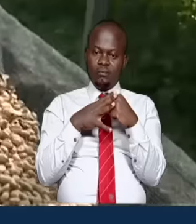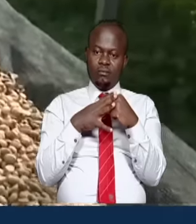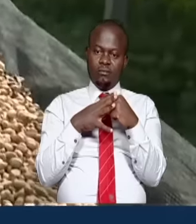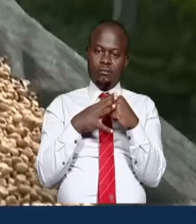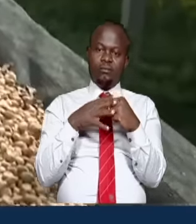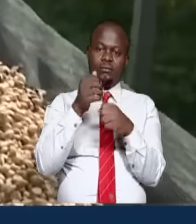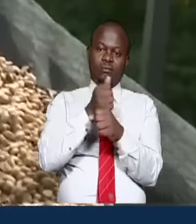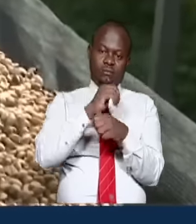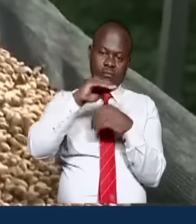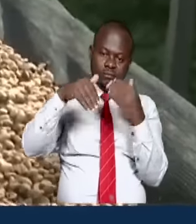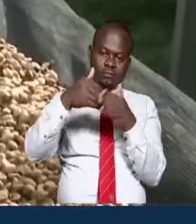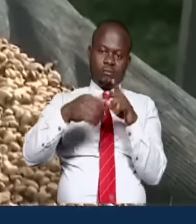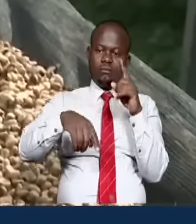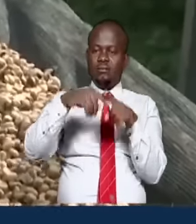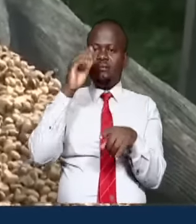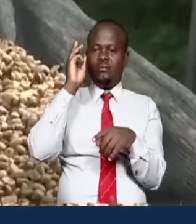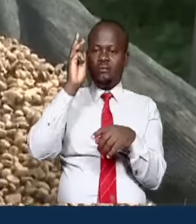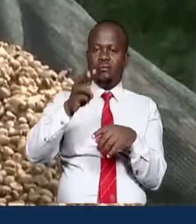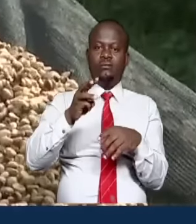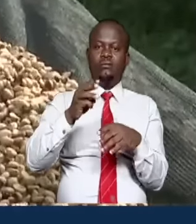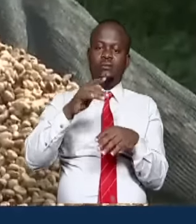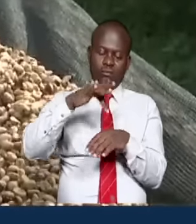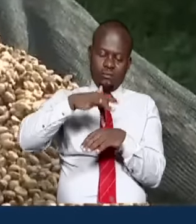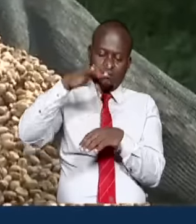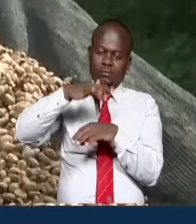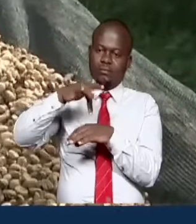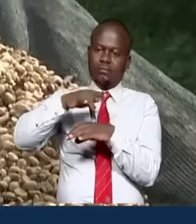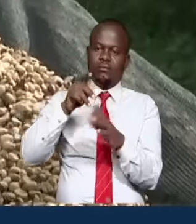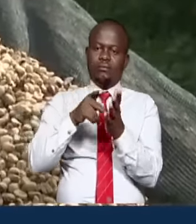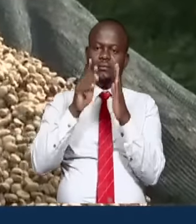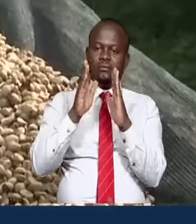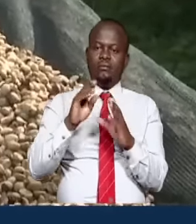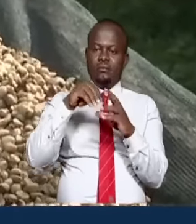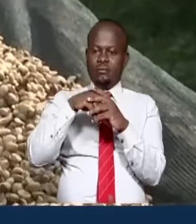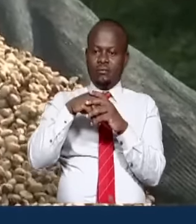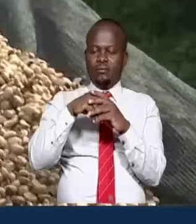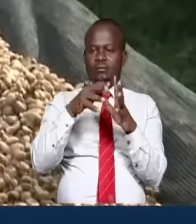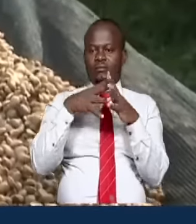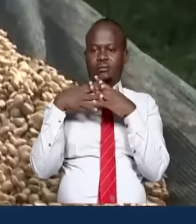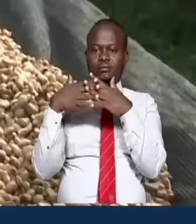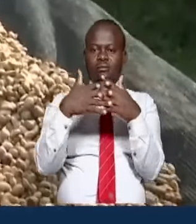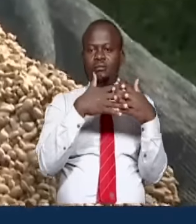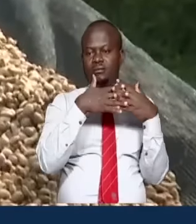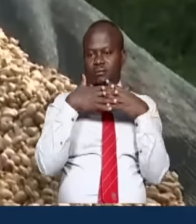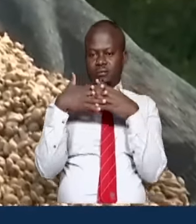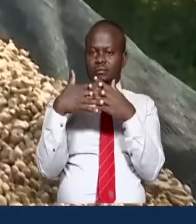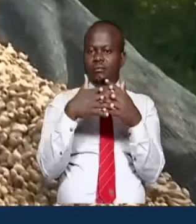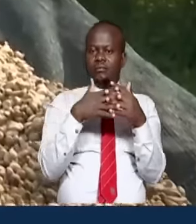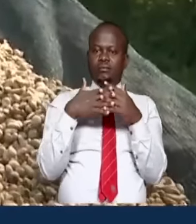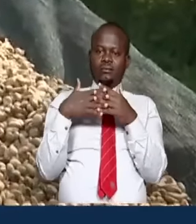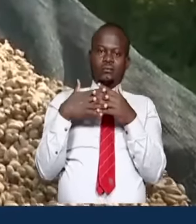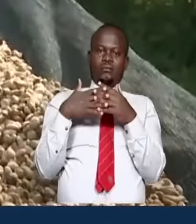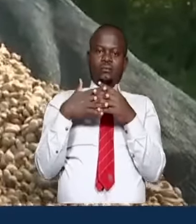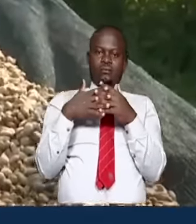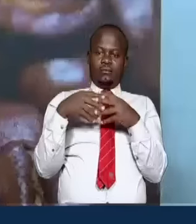ziri akawa zose zatsinze zizaba ziri gusogongerwa n'abaguzi muri Leta Zunze Ubumwe za Amerika.